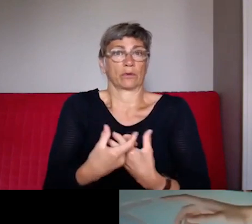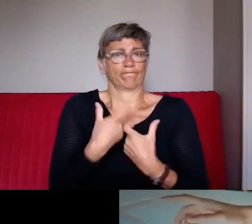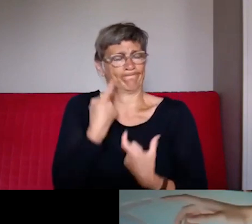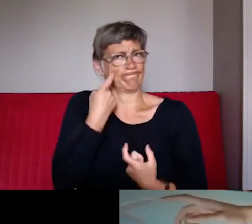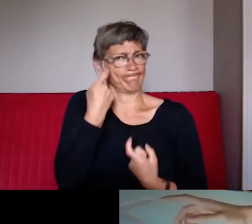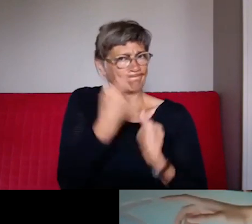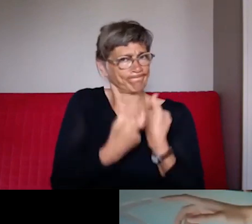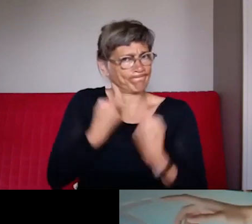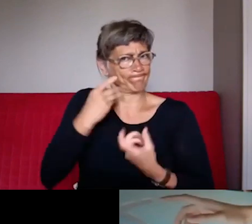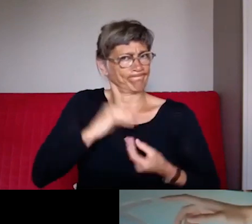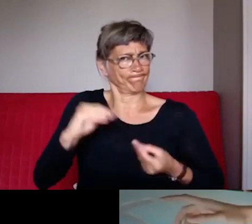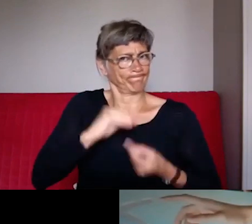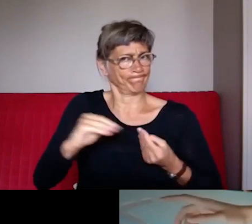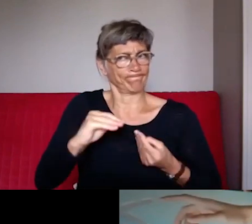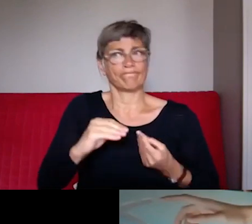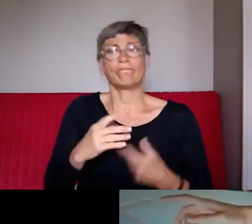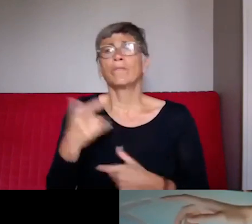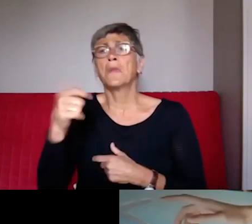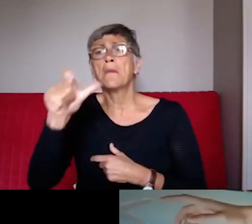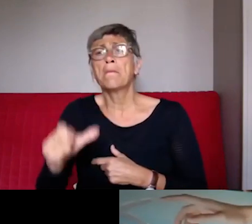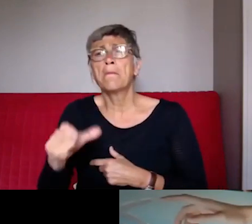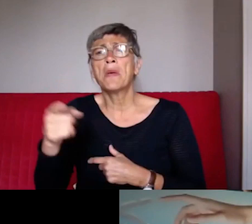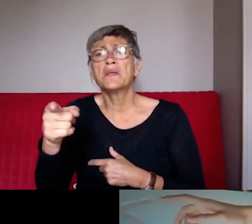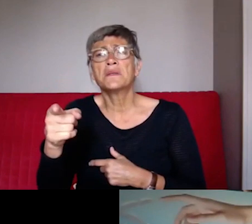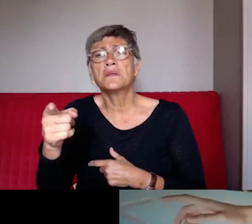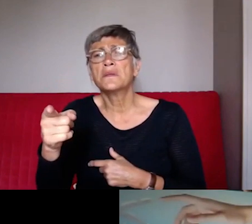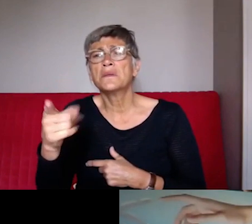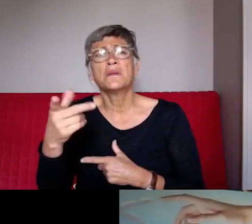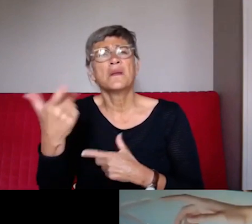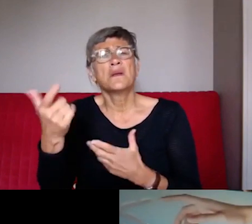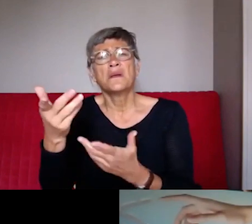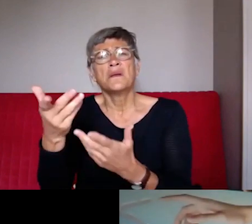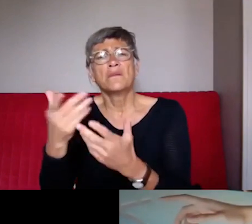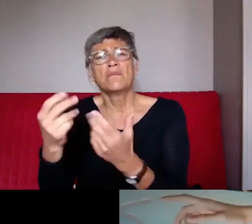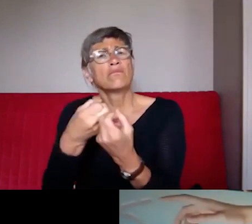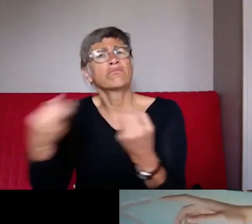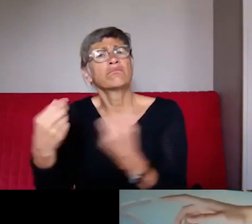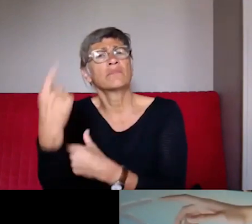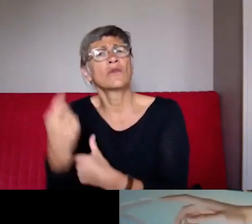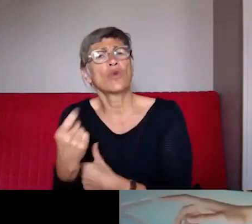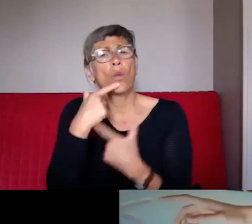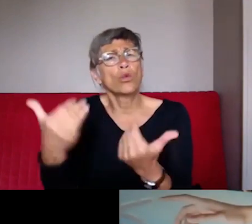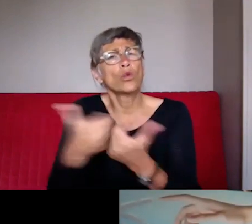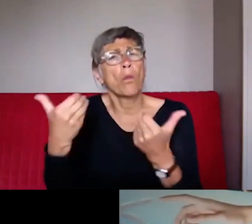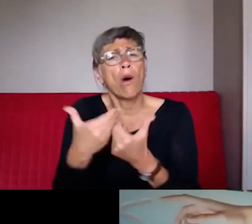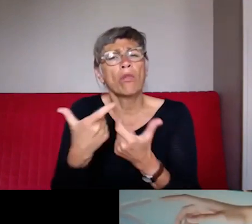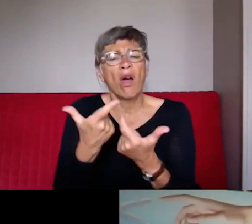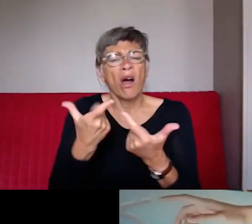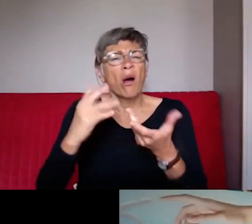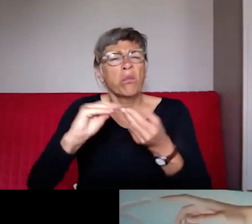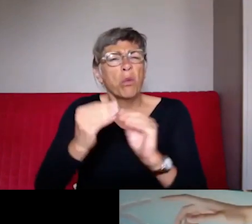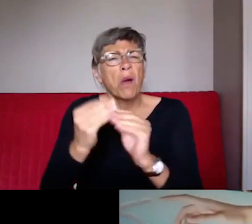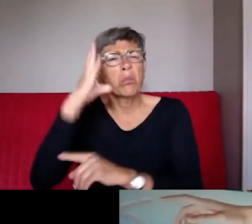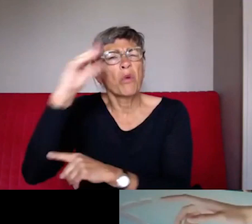quelqu'un me pose la question, quelles sont les personnes que vous appelez en difficulté professionnelle par rapport à handicap, autres